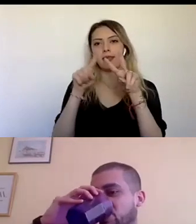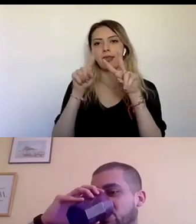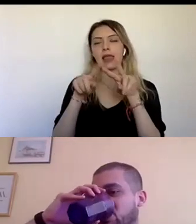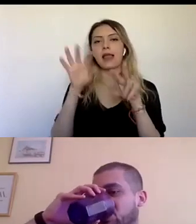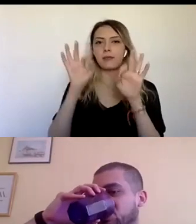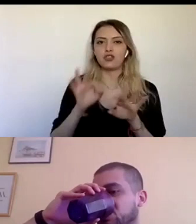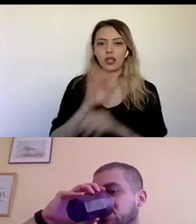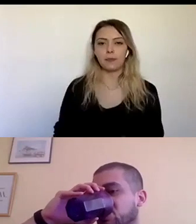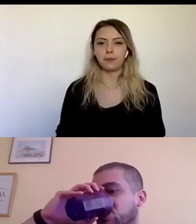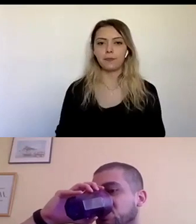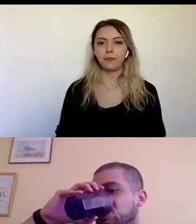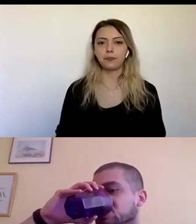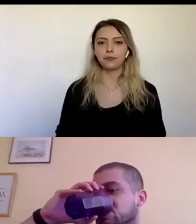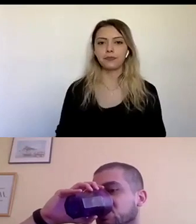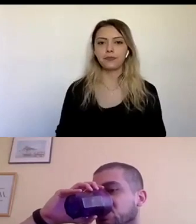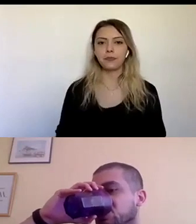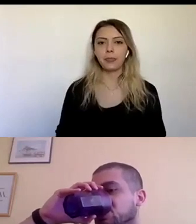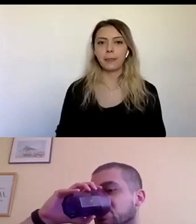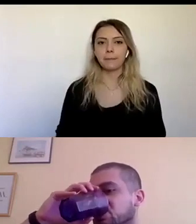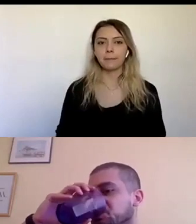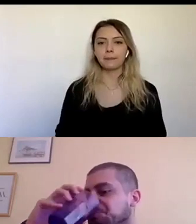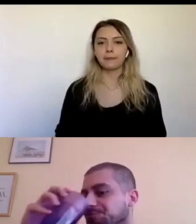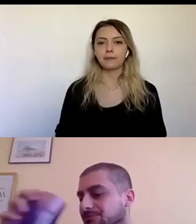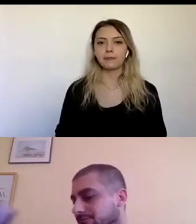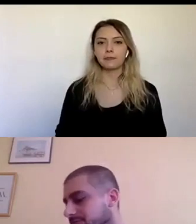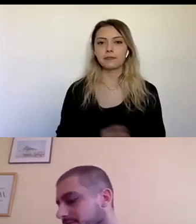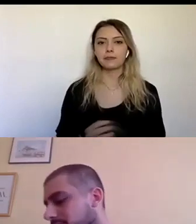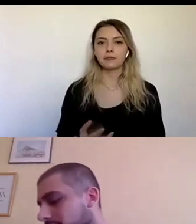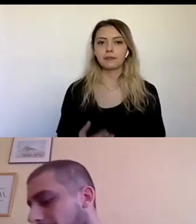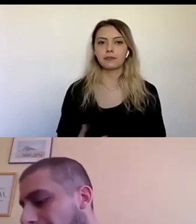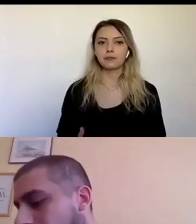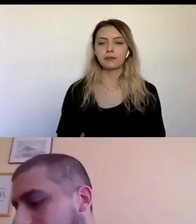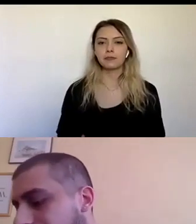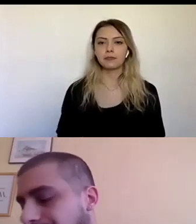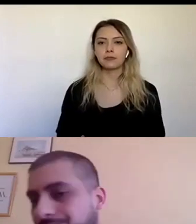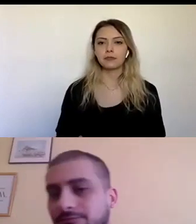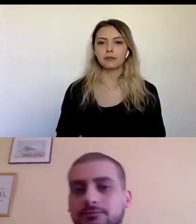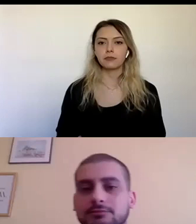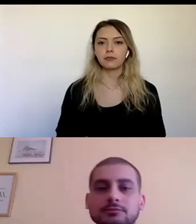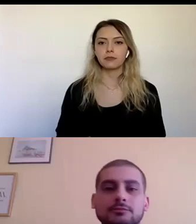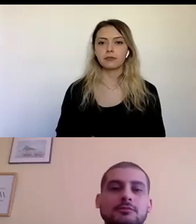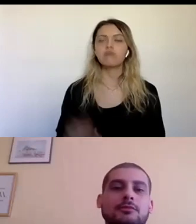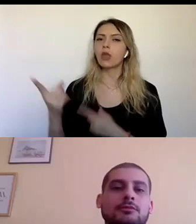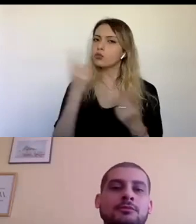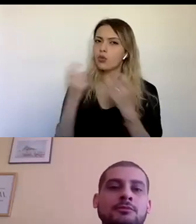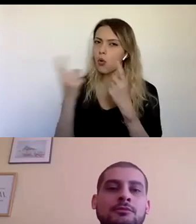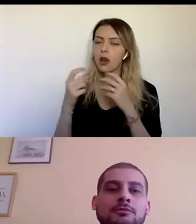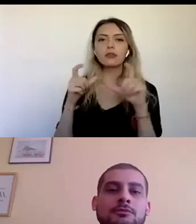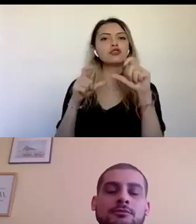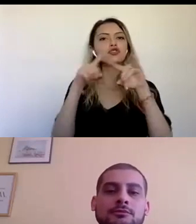da. Ben onları yönelteyim. Sonra da şimdi gelen sorulara geçelim. Halen yazabilirsiniz bu arada